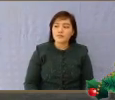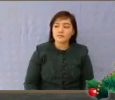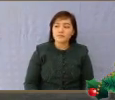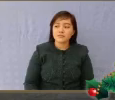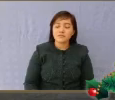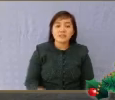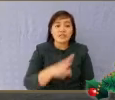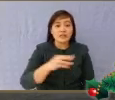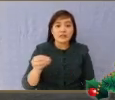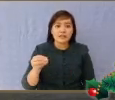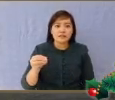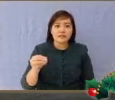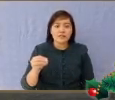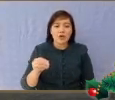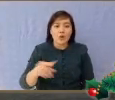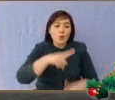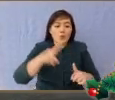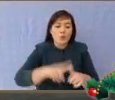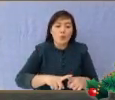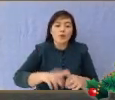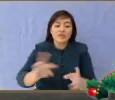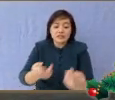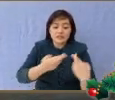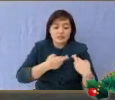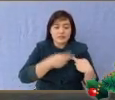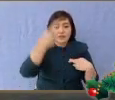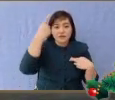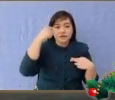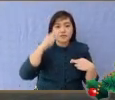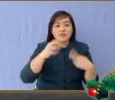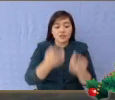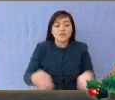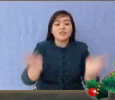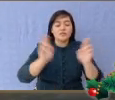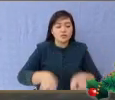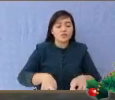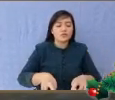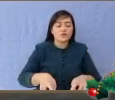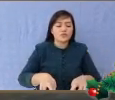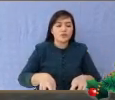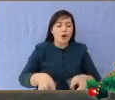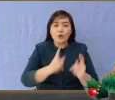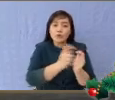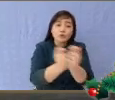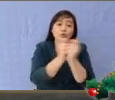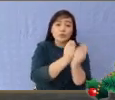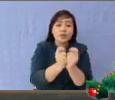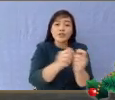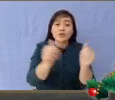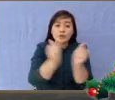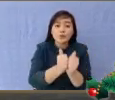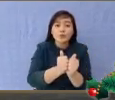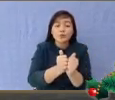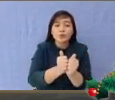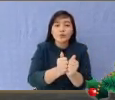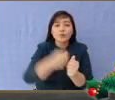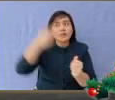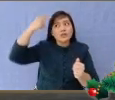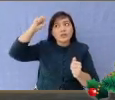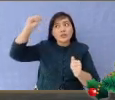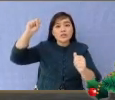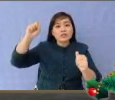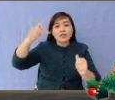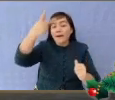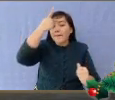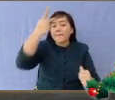result. Pag-open po niya ng nung papel na resulta, ito po ang